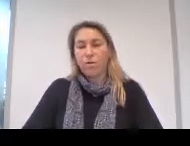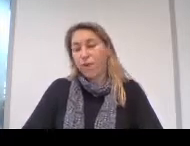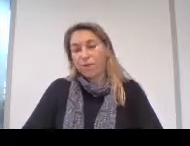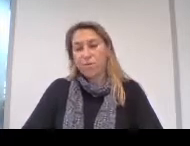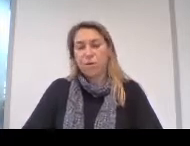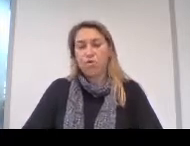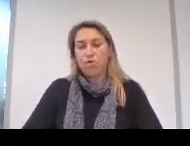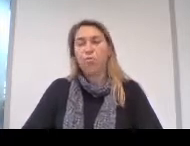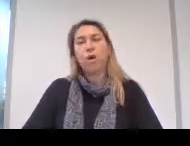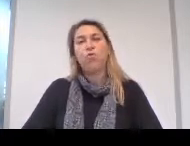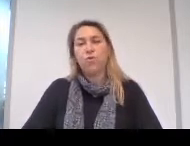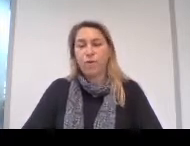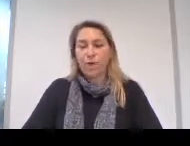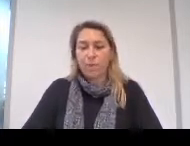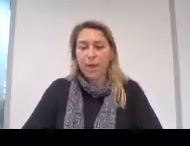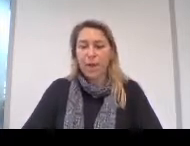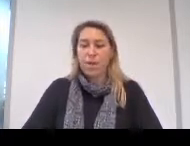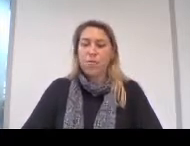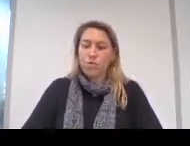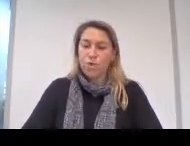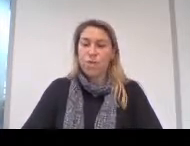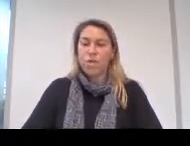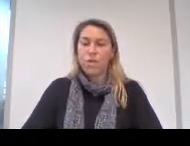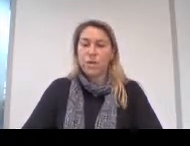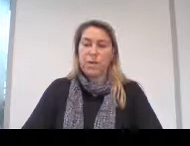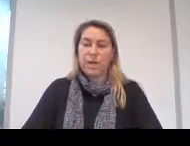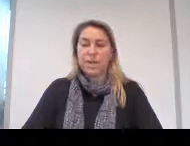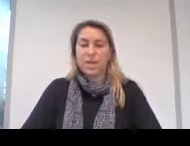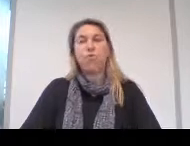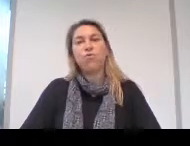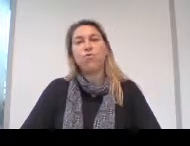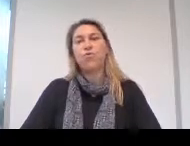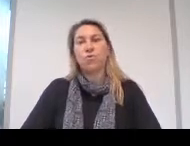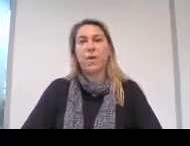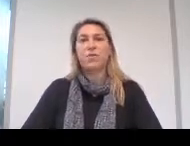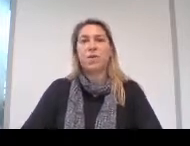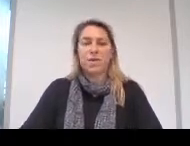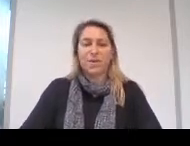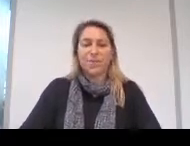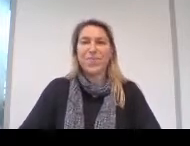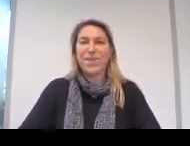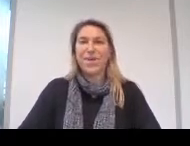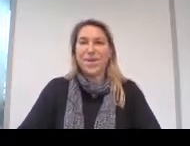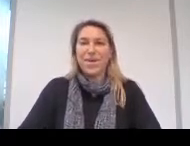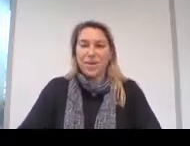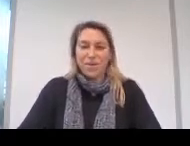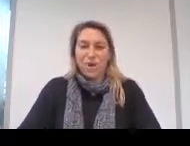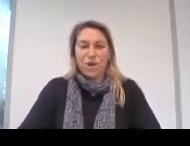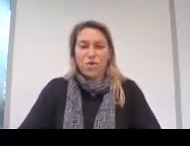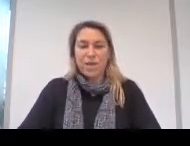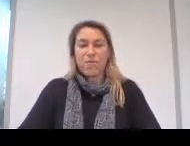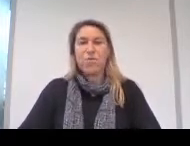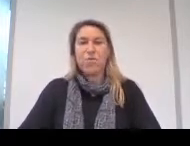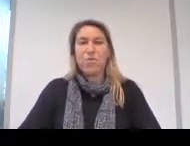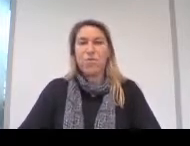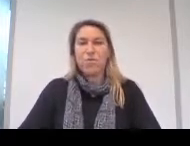Et enfin, dans quelques jours, vous pourrez retrouver le replay sur notre site et accéder aux ressources présentées ici. Voilà,